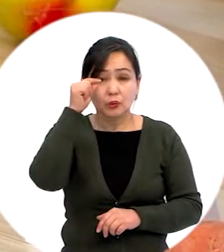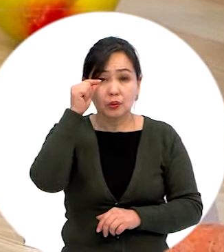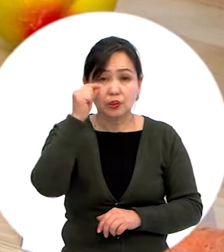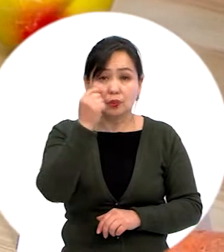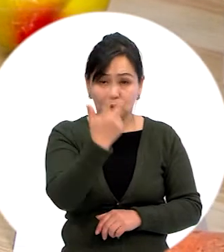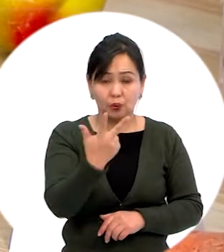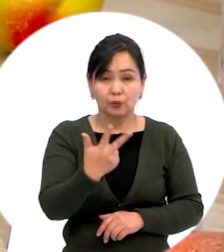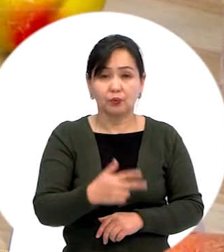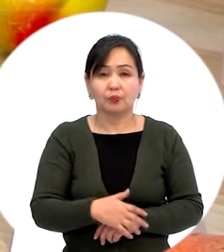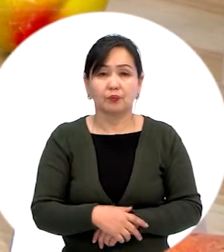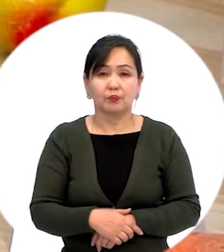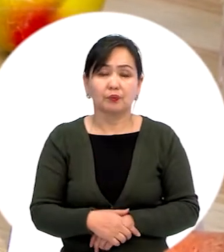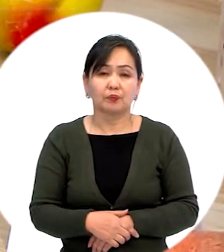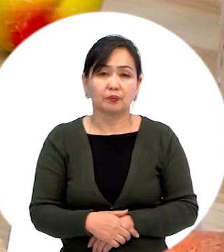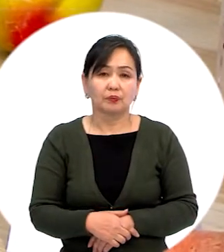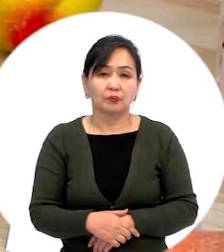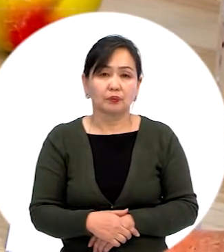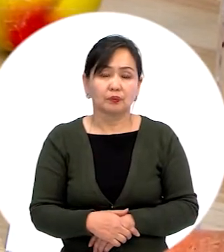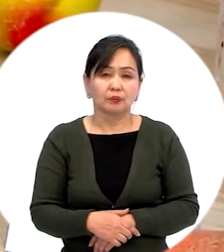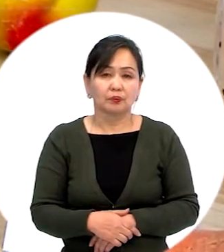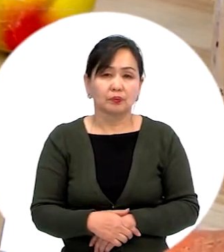жүрч 3,